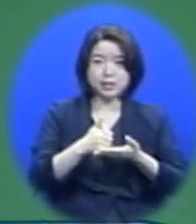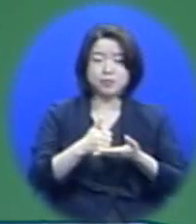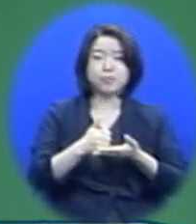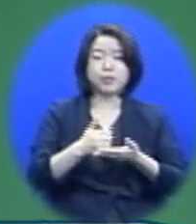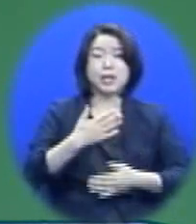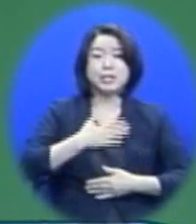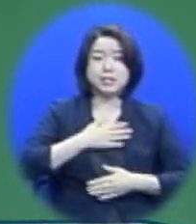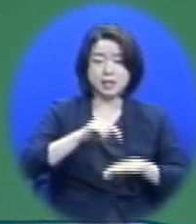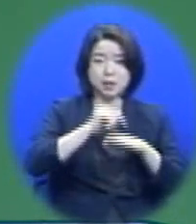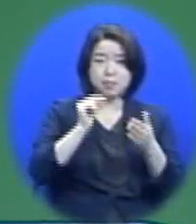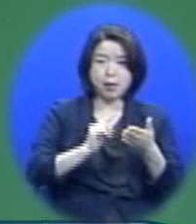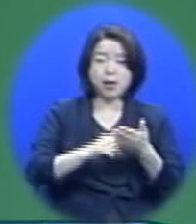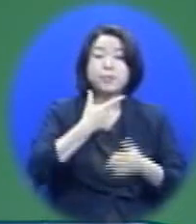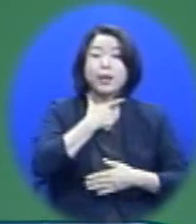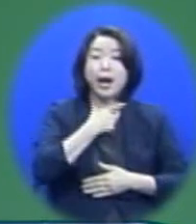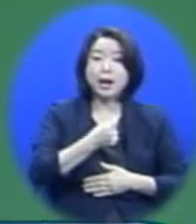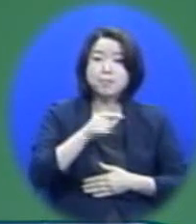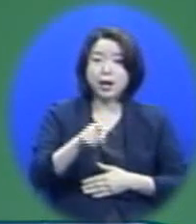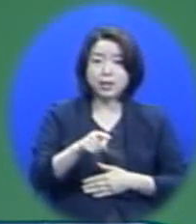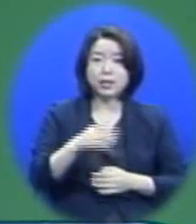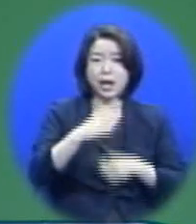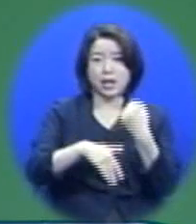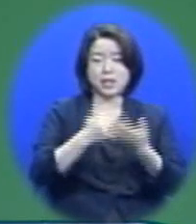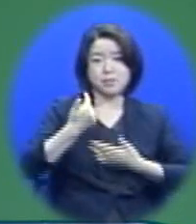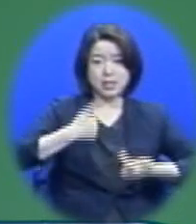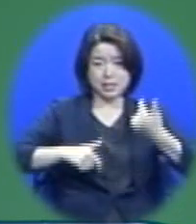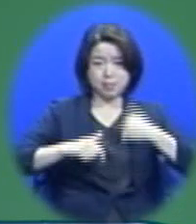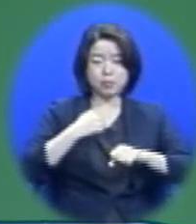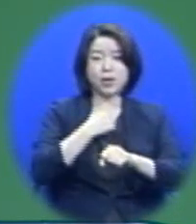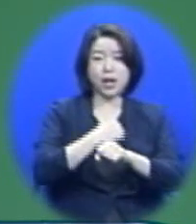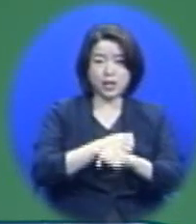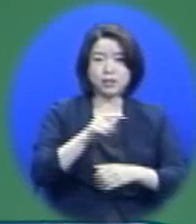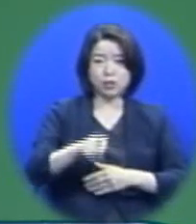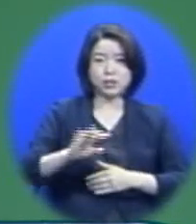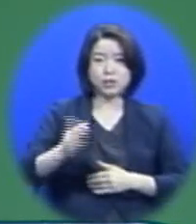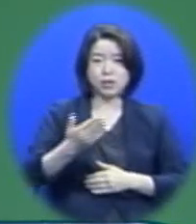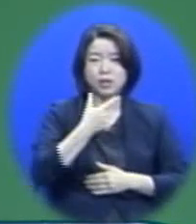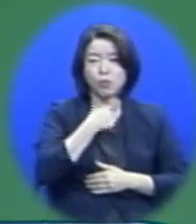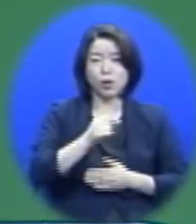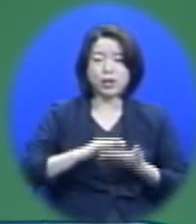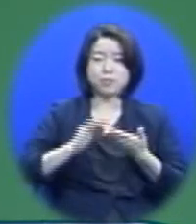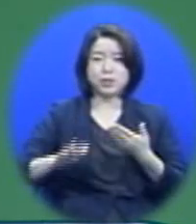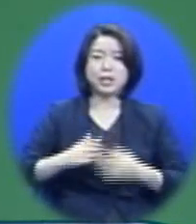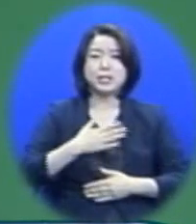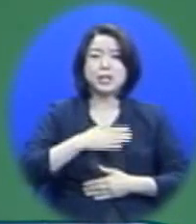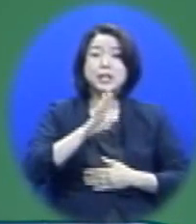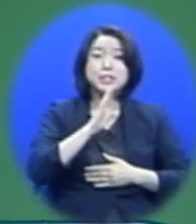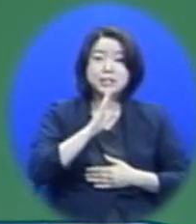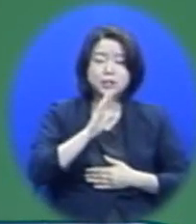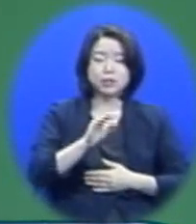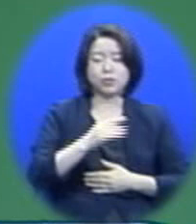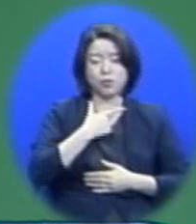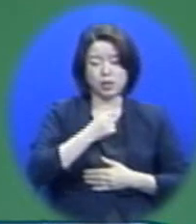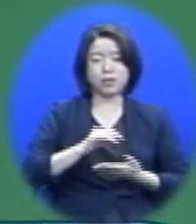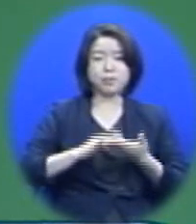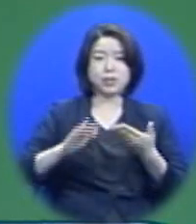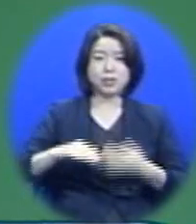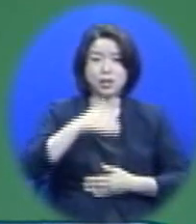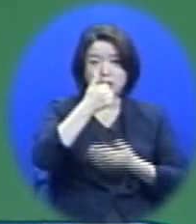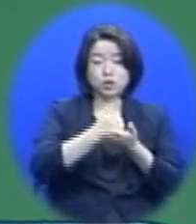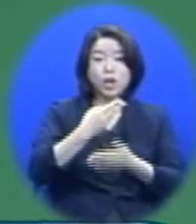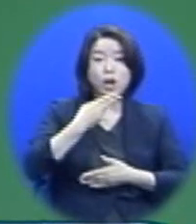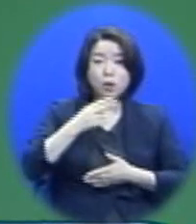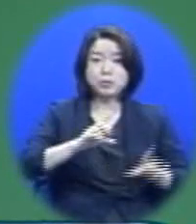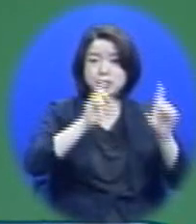하나님 제 마음의 갈망이 하나님을 기쁘시게 하는 것이 되기를 원합니다. 제가 진정으로 정말 원합니다. 흠 없이